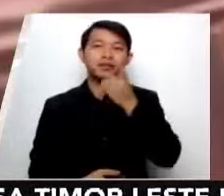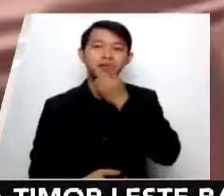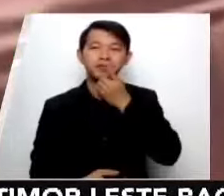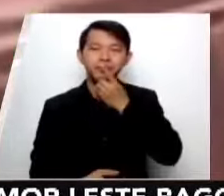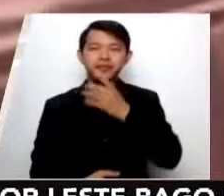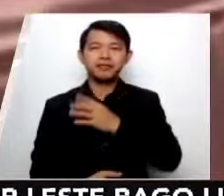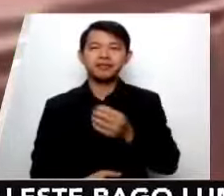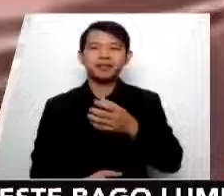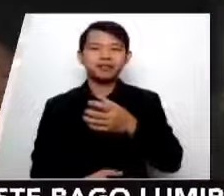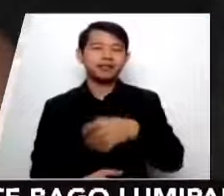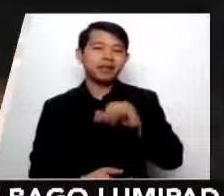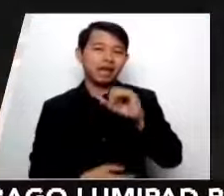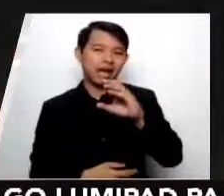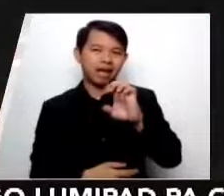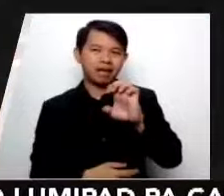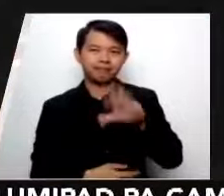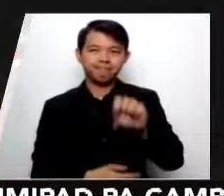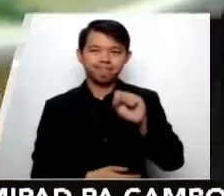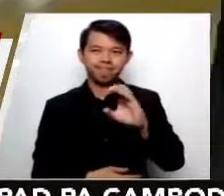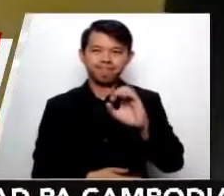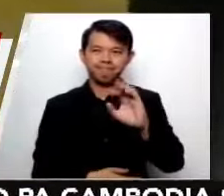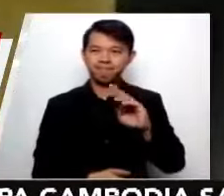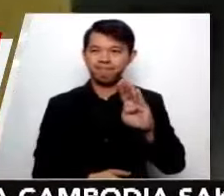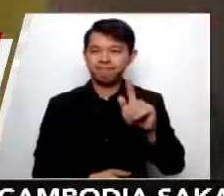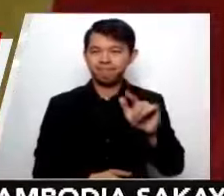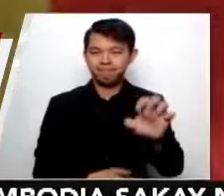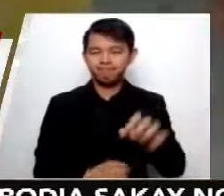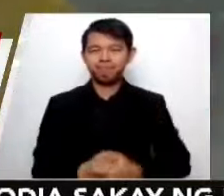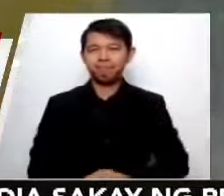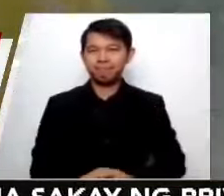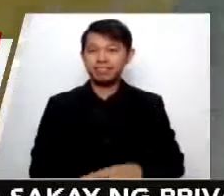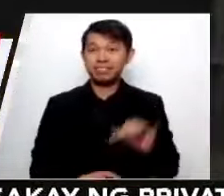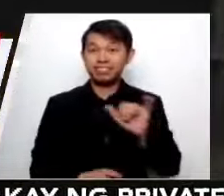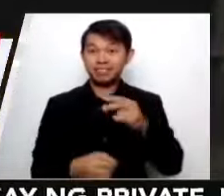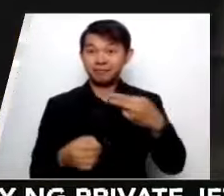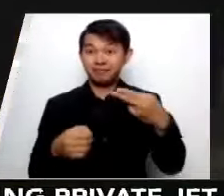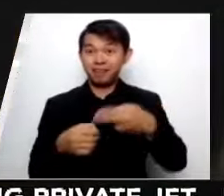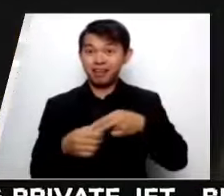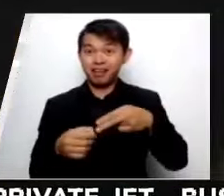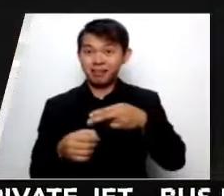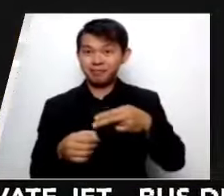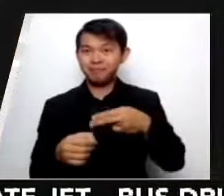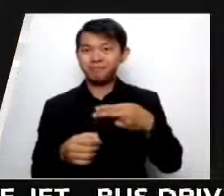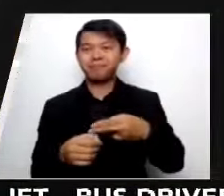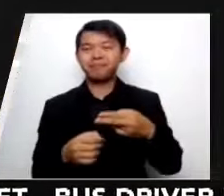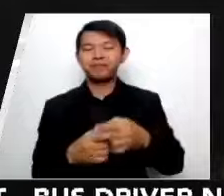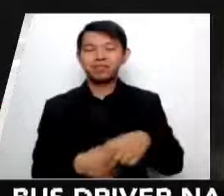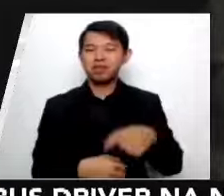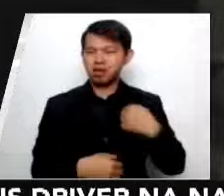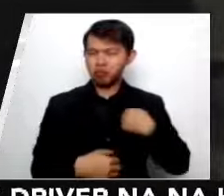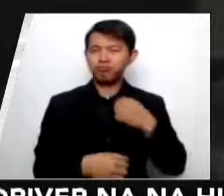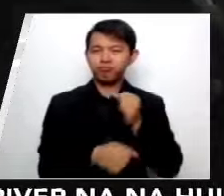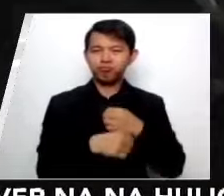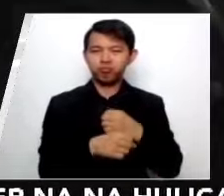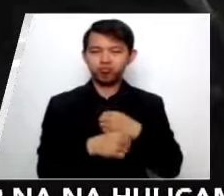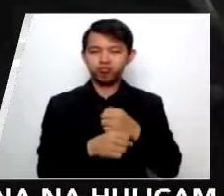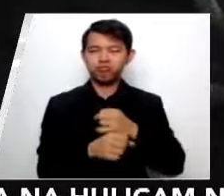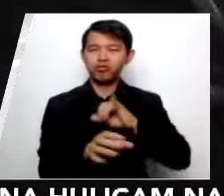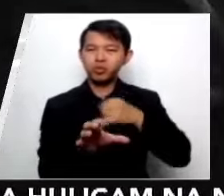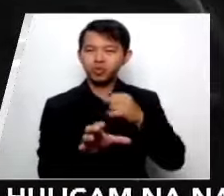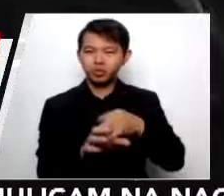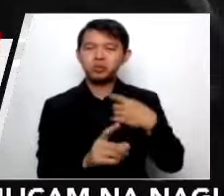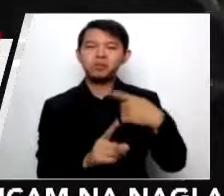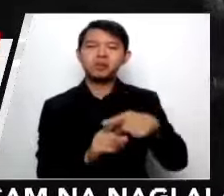dumampi. Sa halo-halo, ganun. O, gumagawa po ako ng mga juice o kaya ng mga shake sa bahay. Gusto po